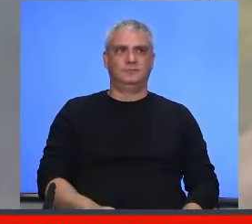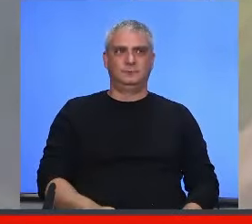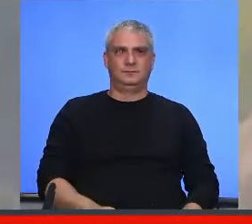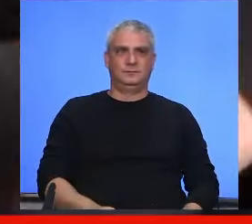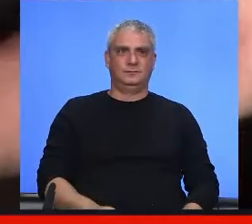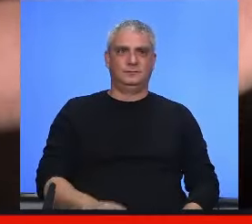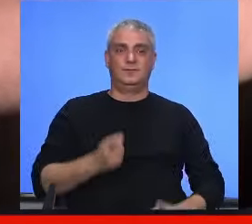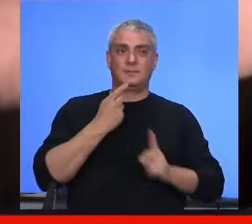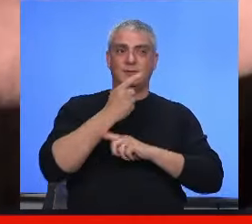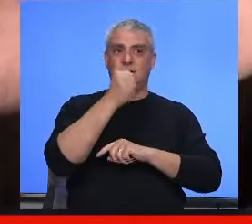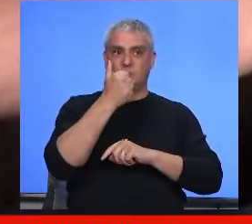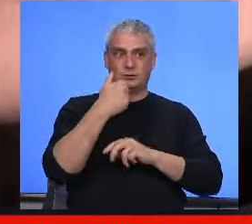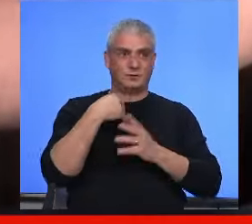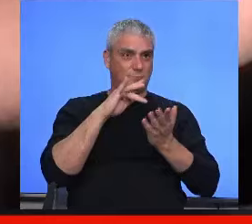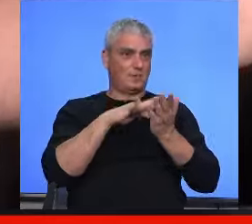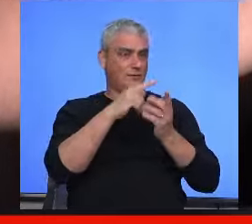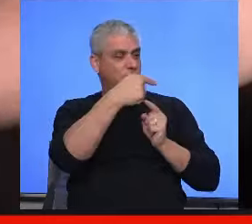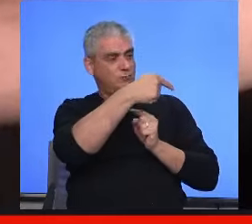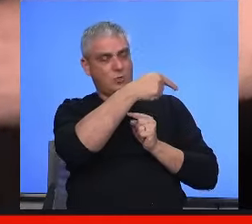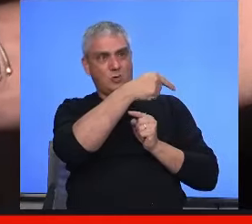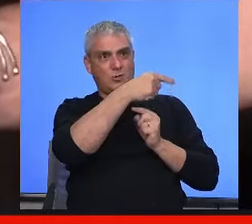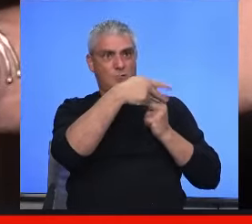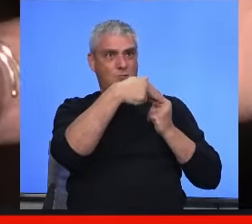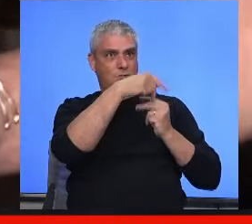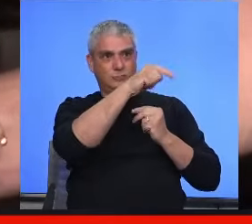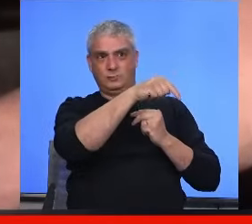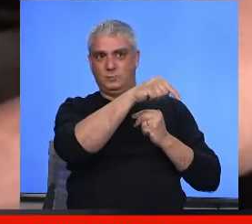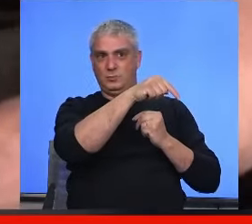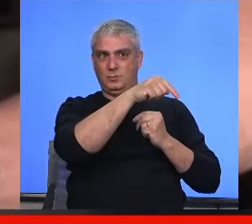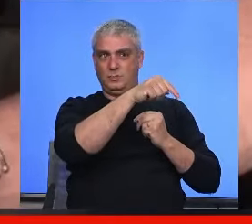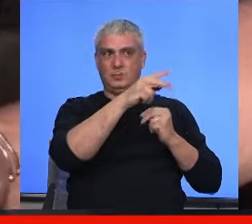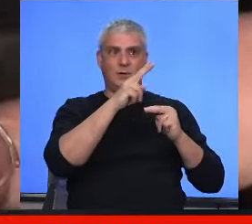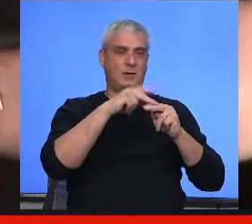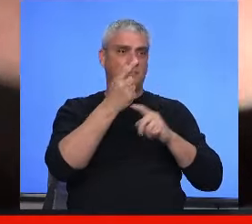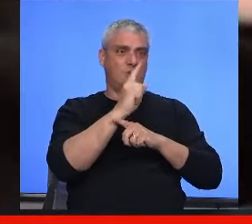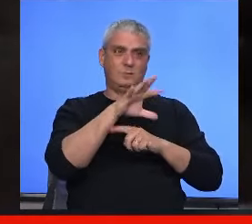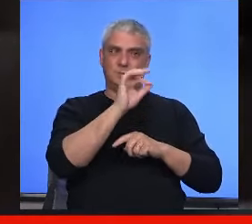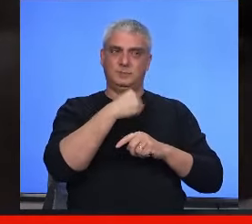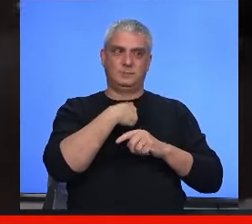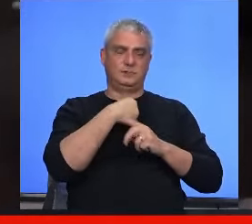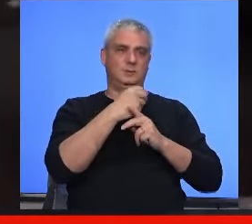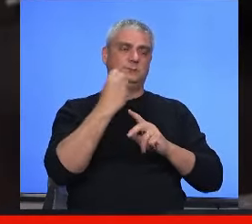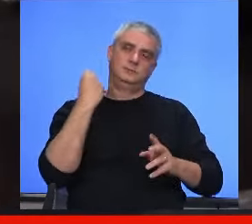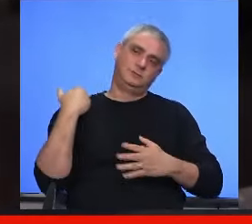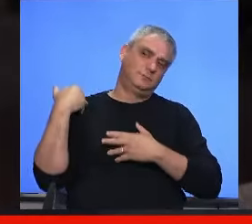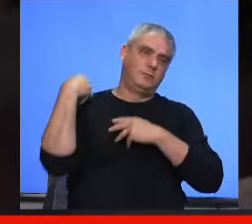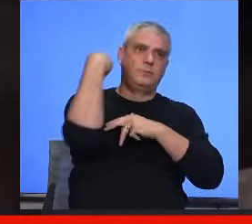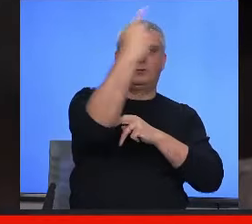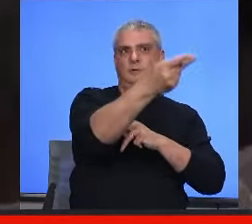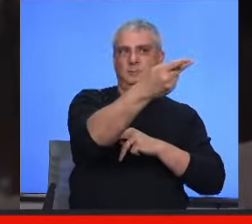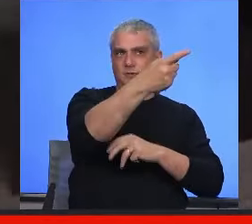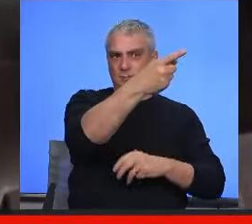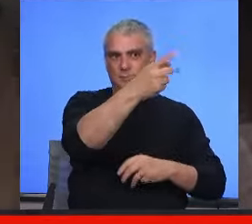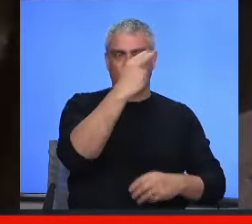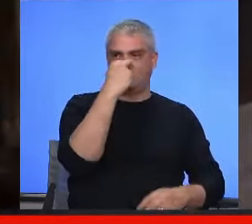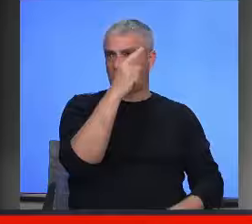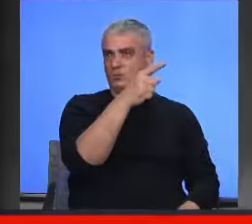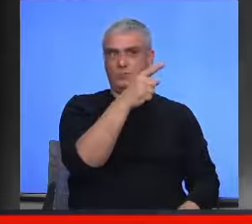בטיל הראשון הייתי ממש פה, ממש פה. ואחרי כמה דקות מצאתי את עצמי זרוק על המשטח הזה פה, מה שאתם רואים